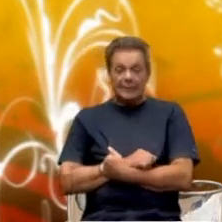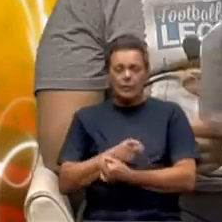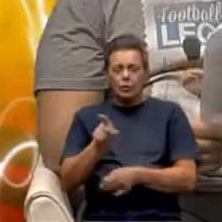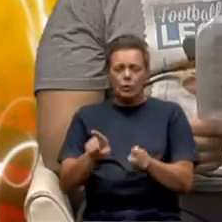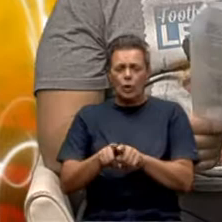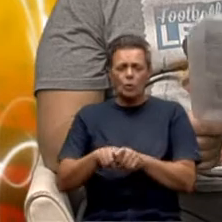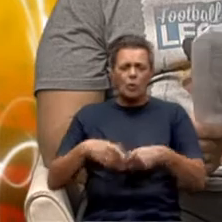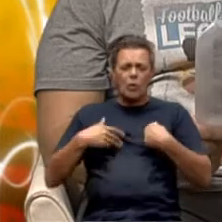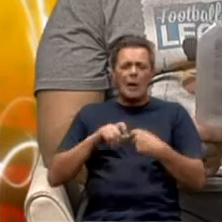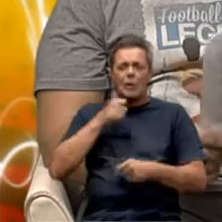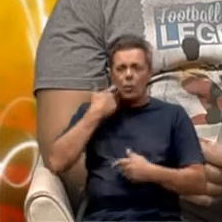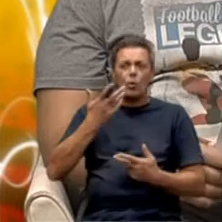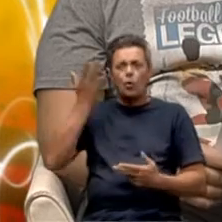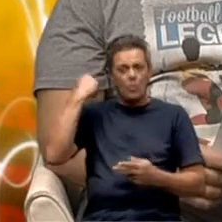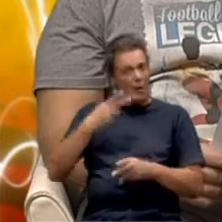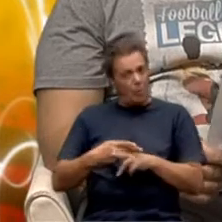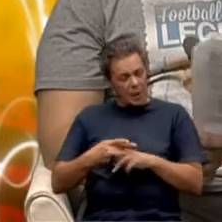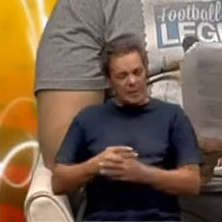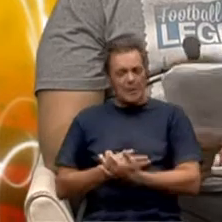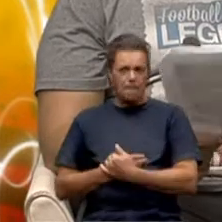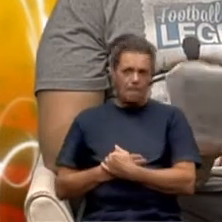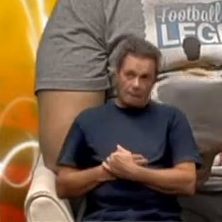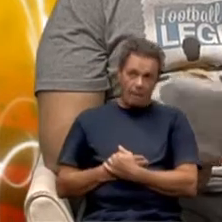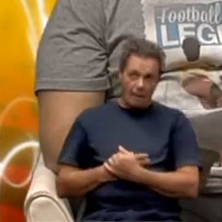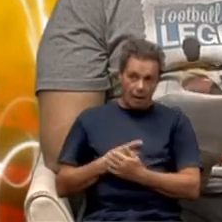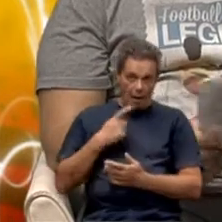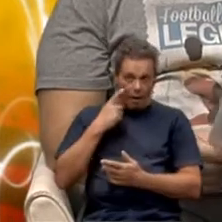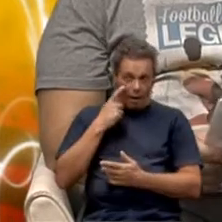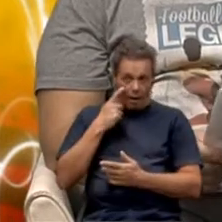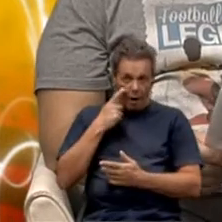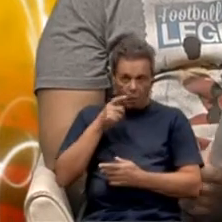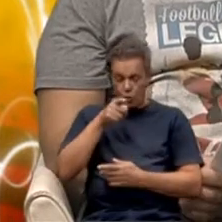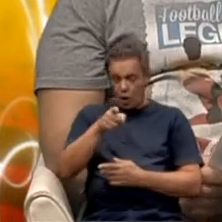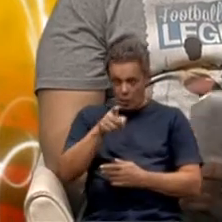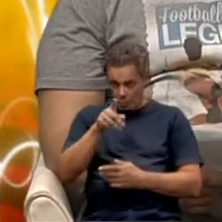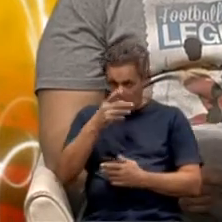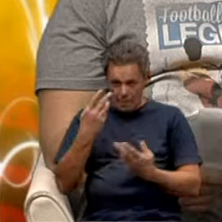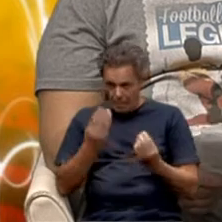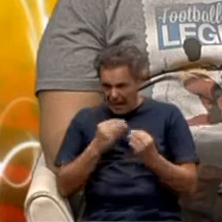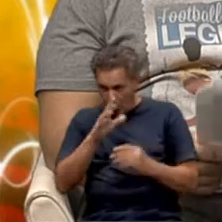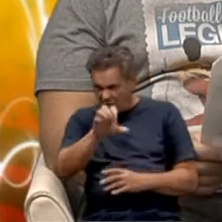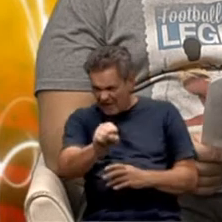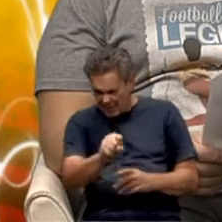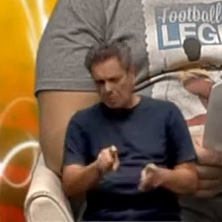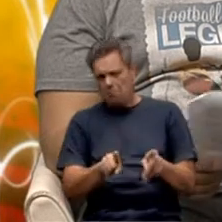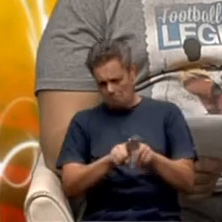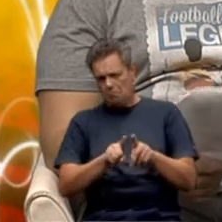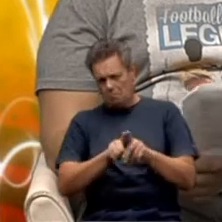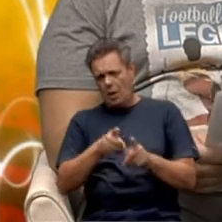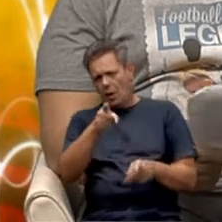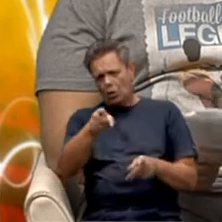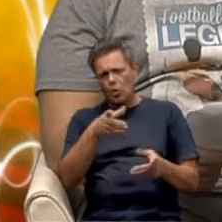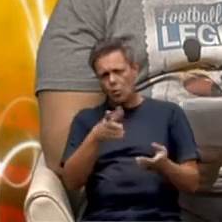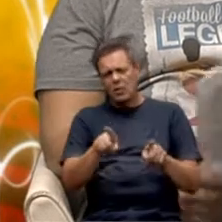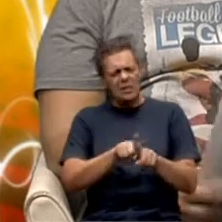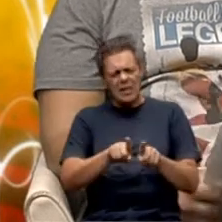ljudi koji su bolesni bili. Tako da, ako će nas itko svaća, to su oni. Tako da je razumljivo da i oni žele